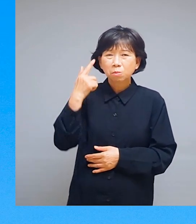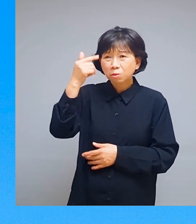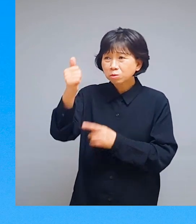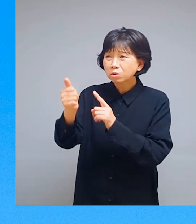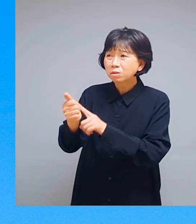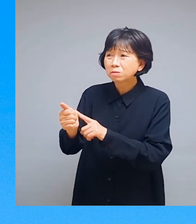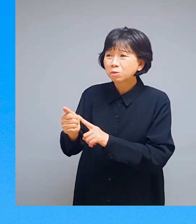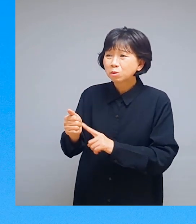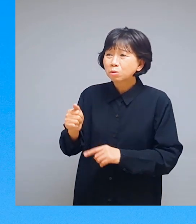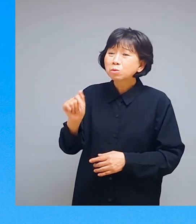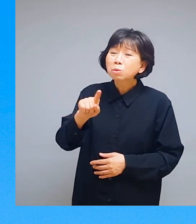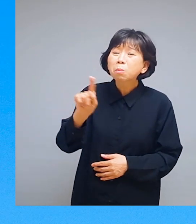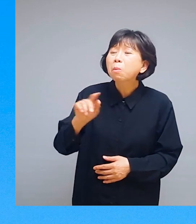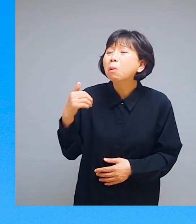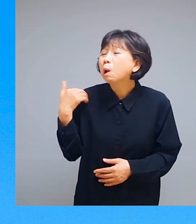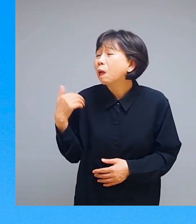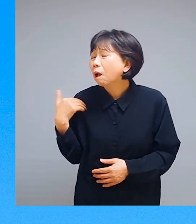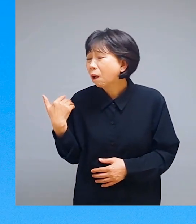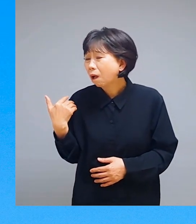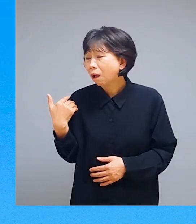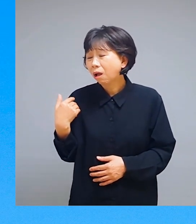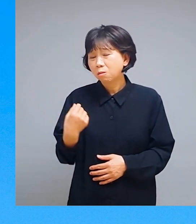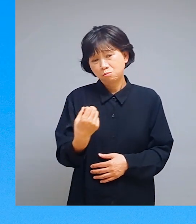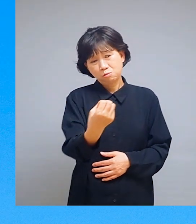우리 식구들이 그러신 게 아니고